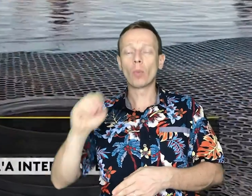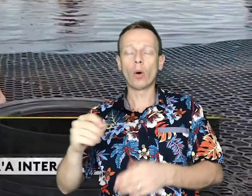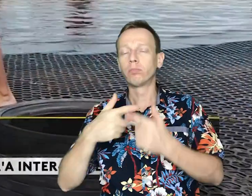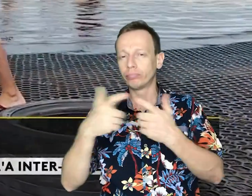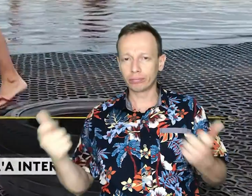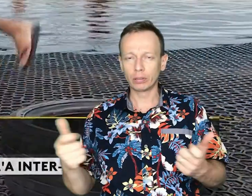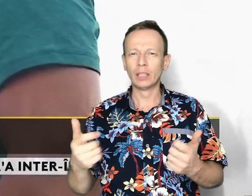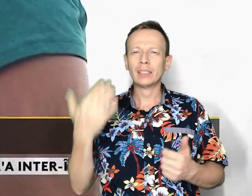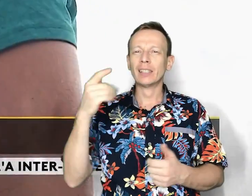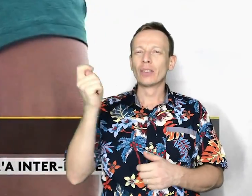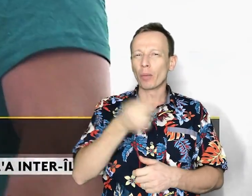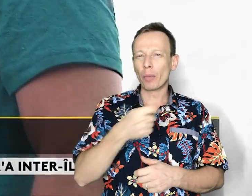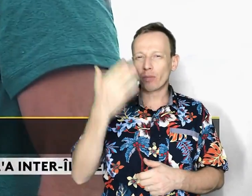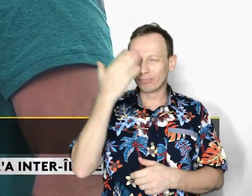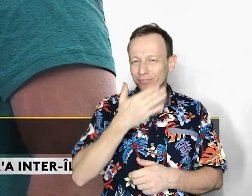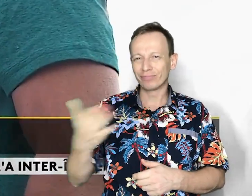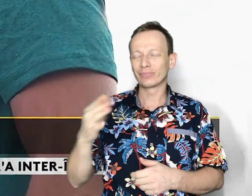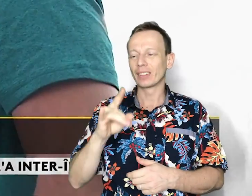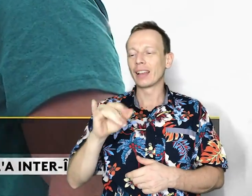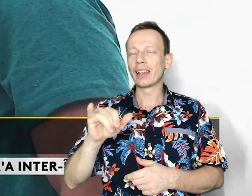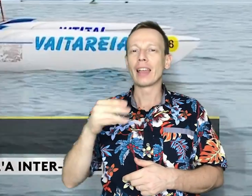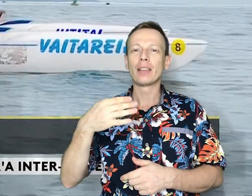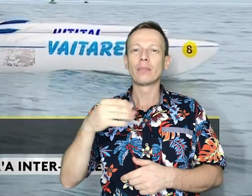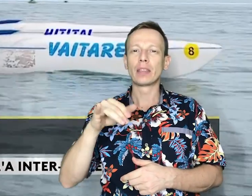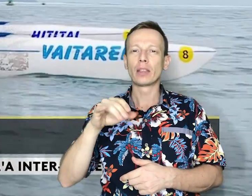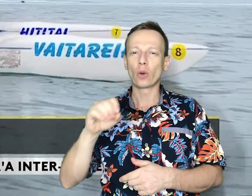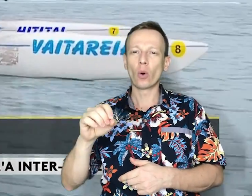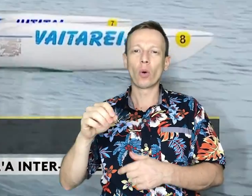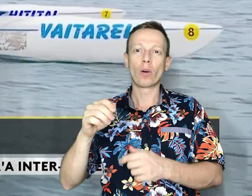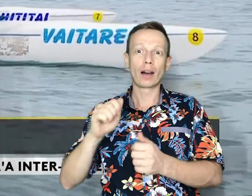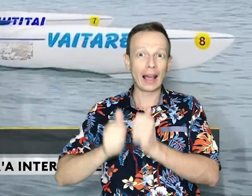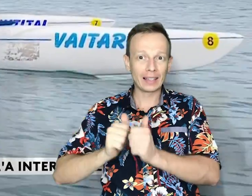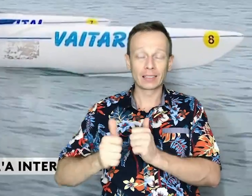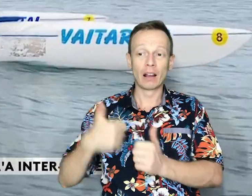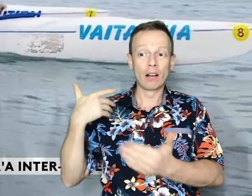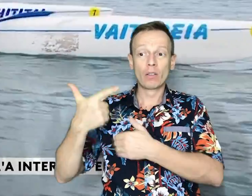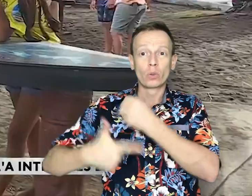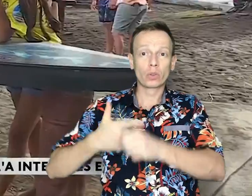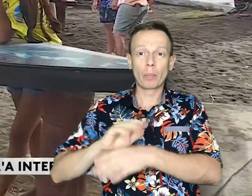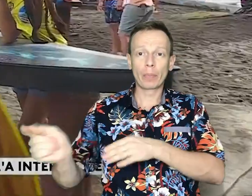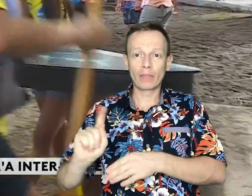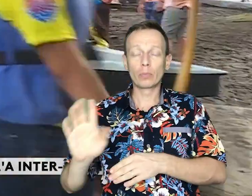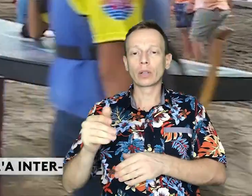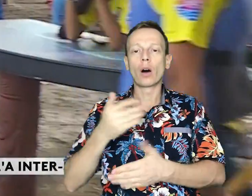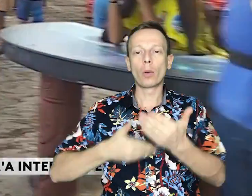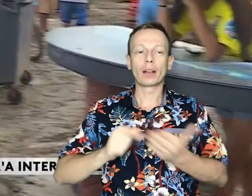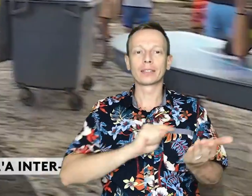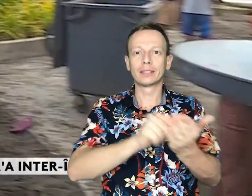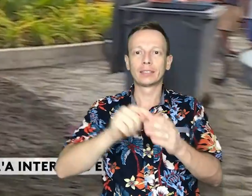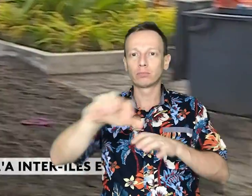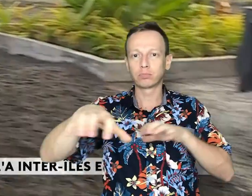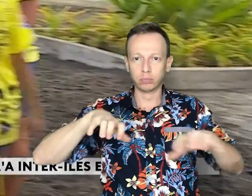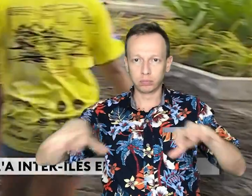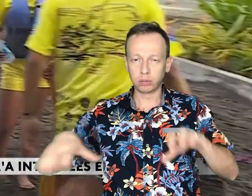n'a pas eu lieu depuis 2 ans à cause de la Covid-19, on le sait. 3 équipages de chaque collège doivent se relayer toutes les 20 minutes